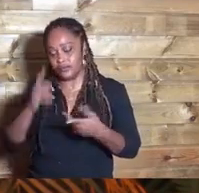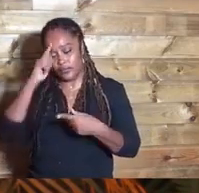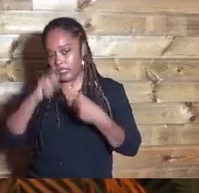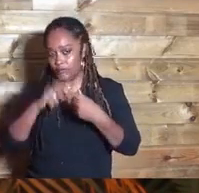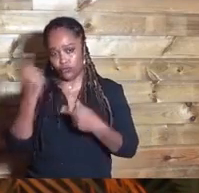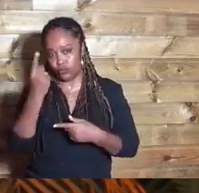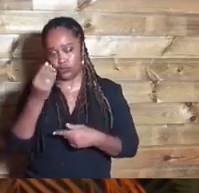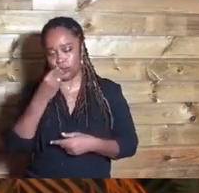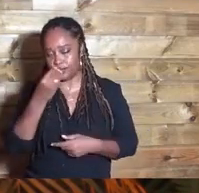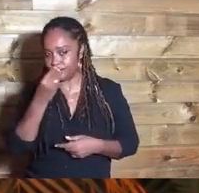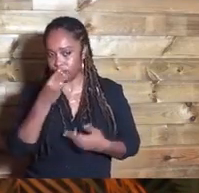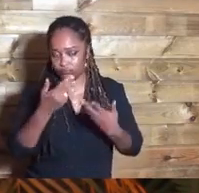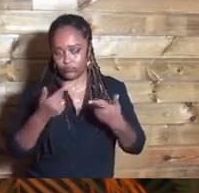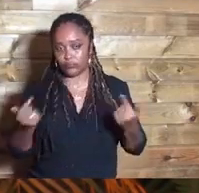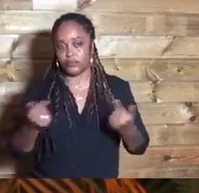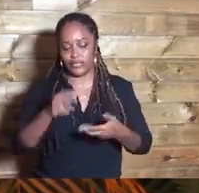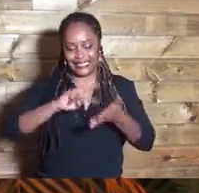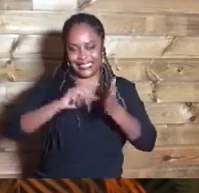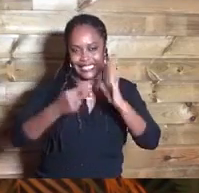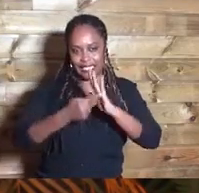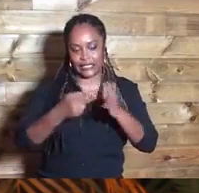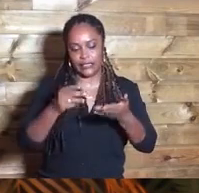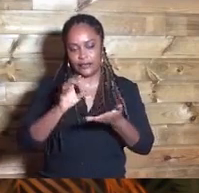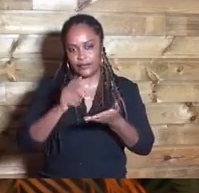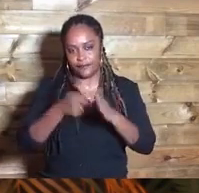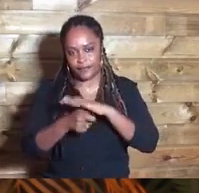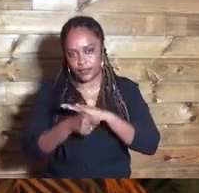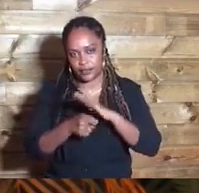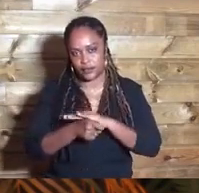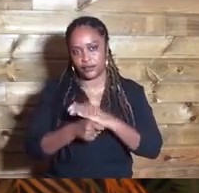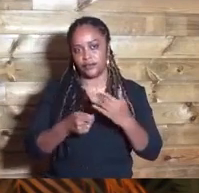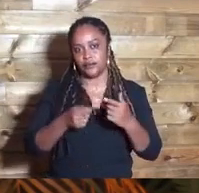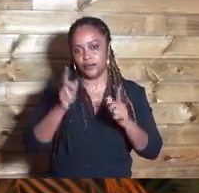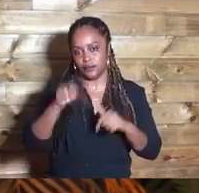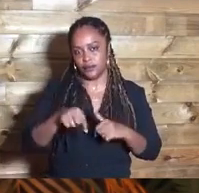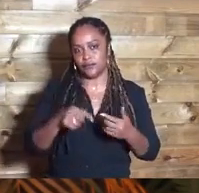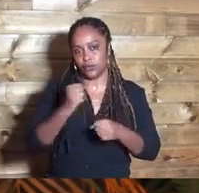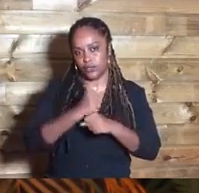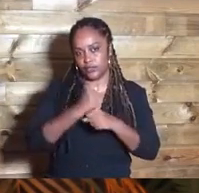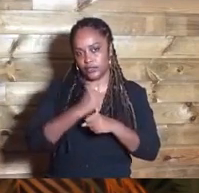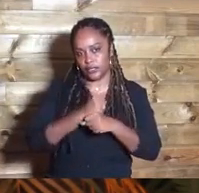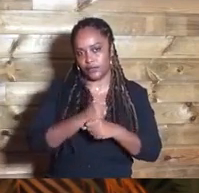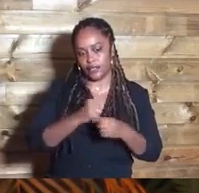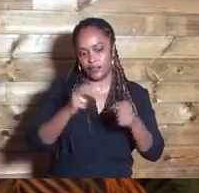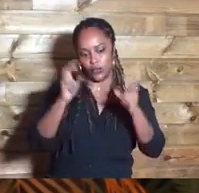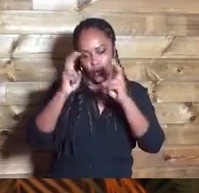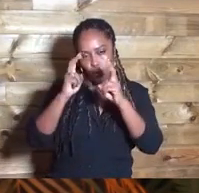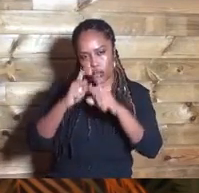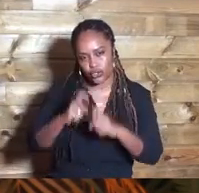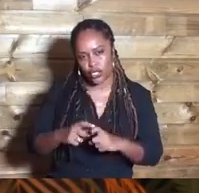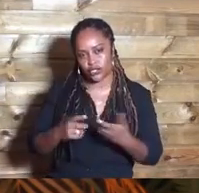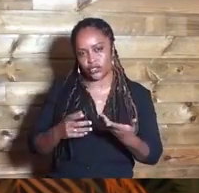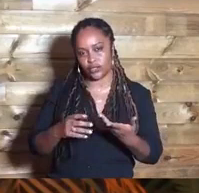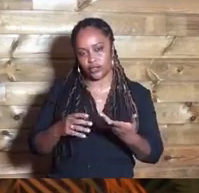celle-là, chargée d'organiser techniquement et financièrement notre souveraineté alimentaire et travailler avec la recherche, promouvoir